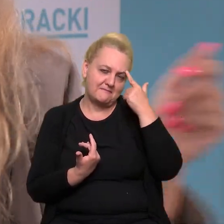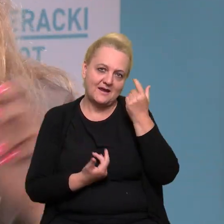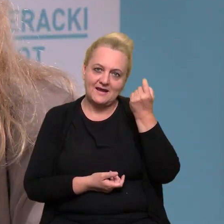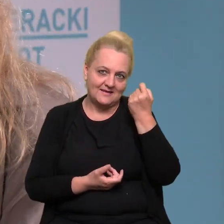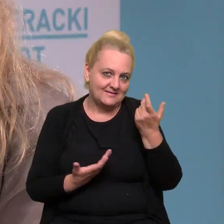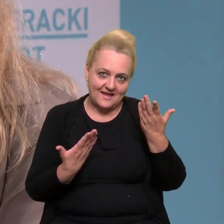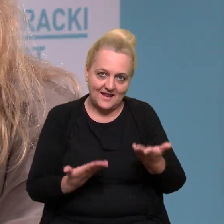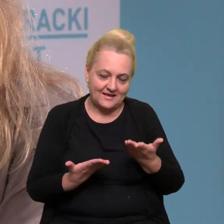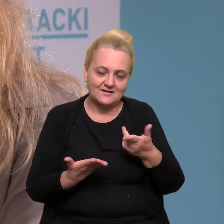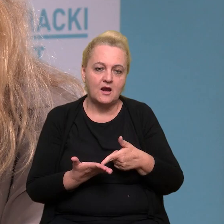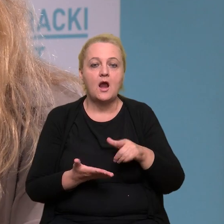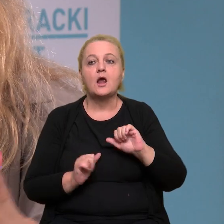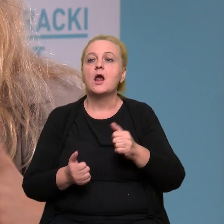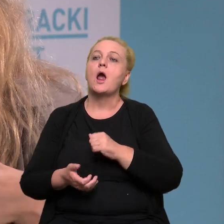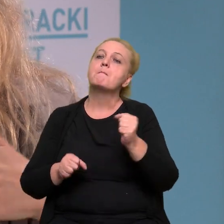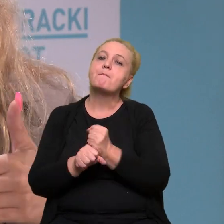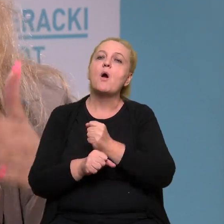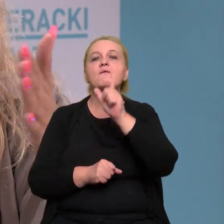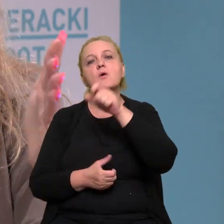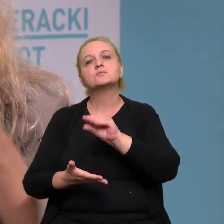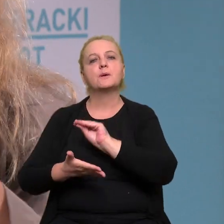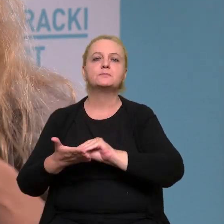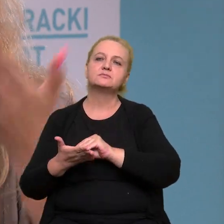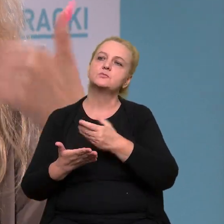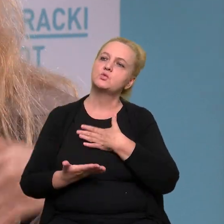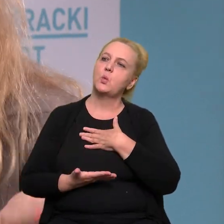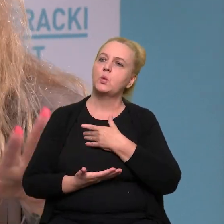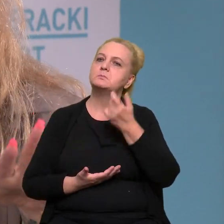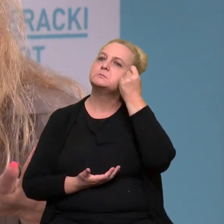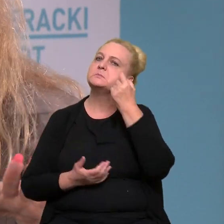jej, jak powiedzmy poważnej pisarce, więc